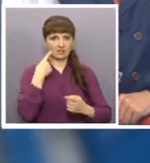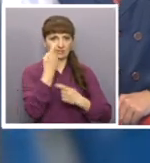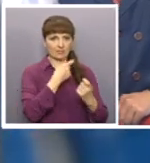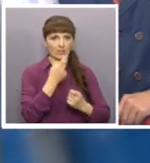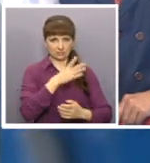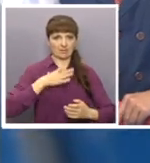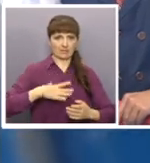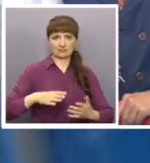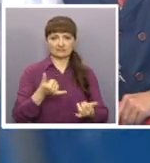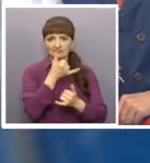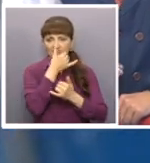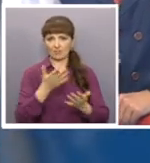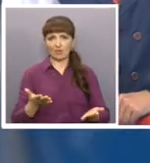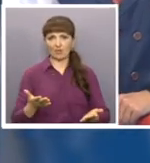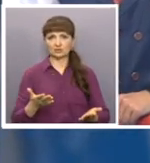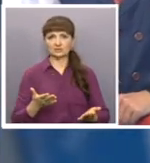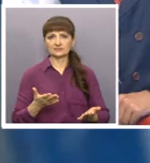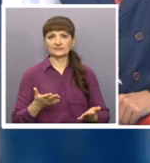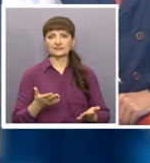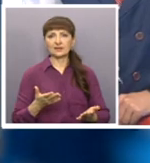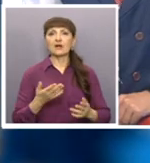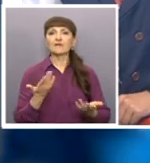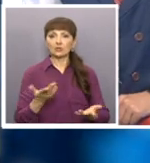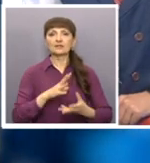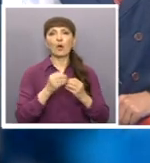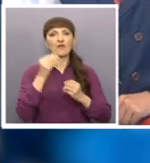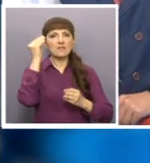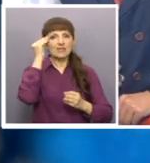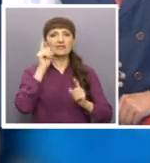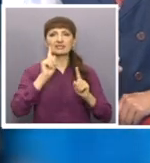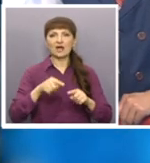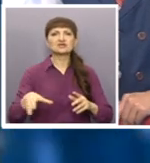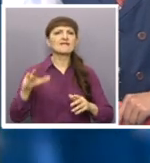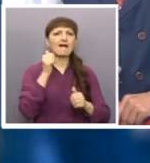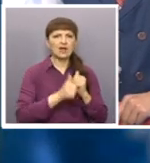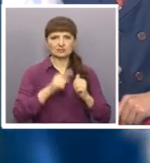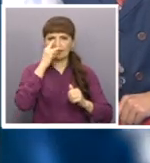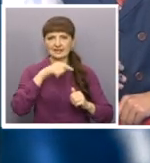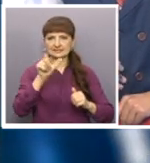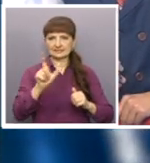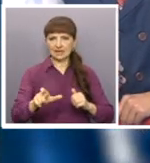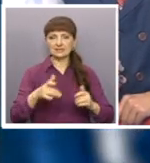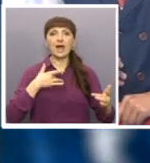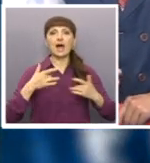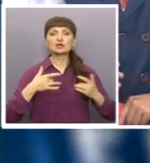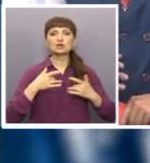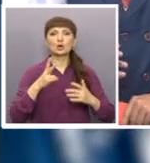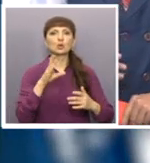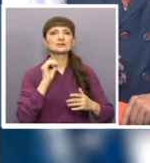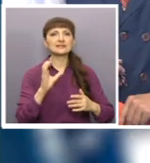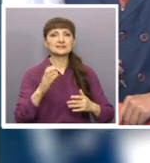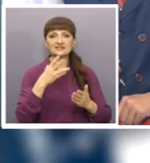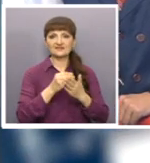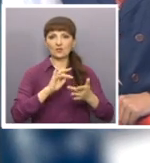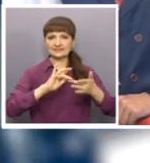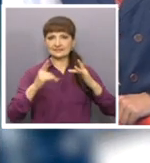который оскорбил честь и достоинство человека в форме? Такого мнения придерживается почти каждый казахстанец. Актер Нуртас Адамбаев на своей